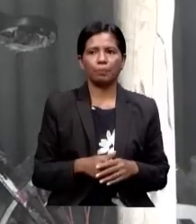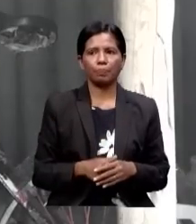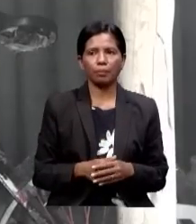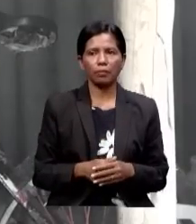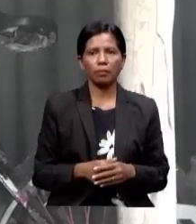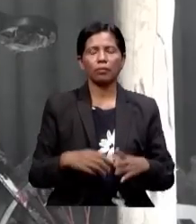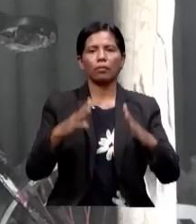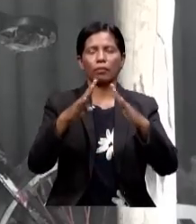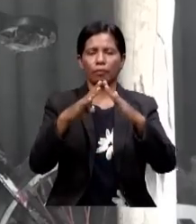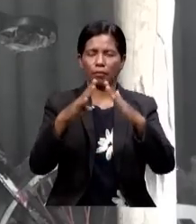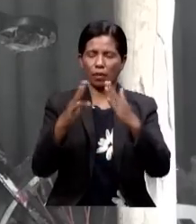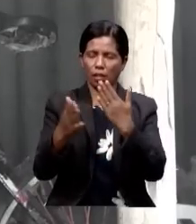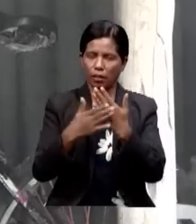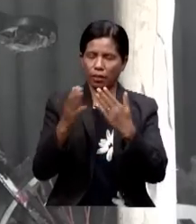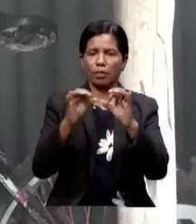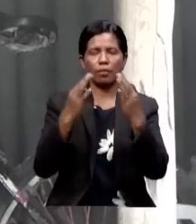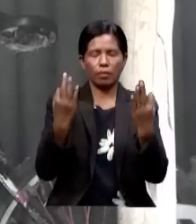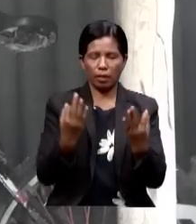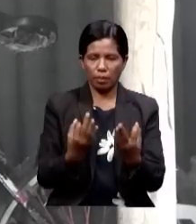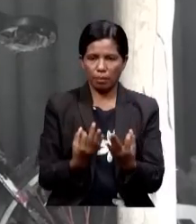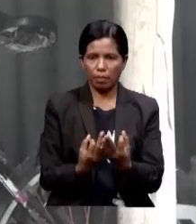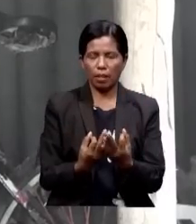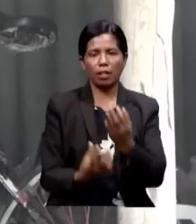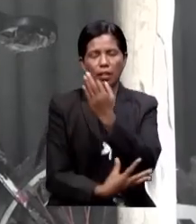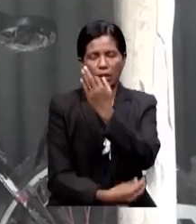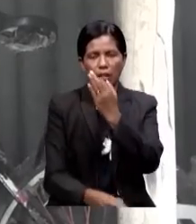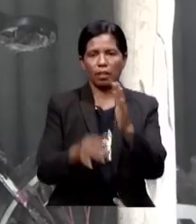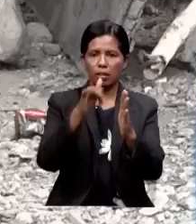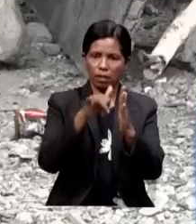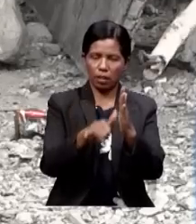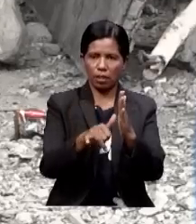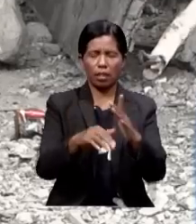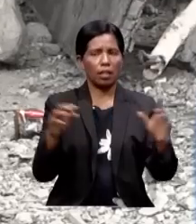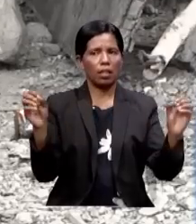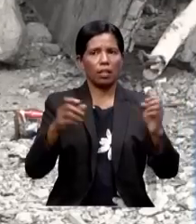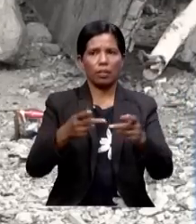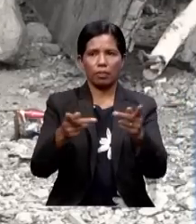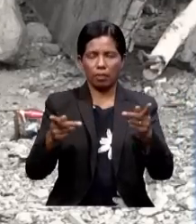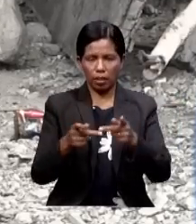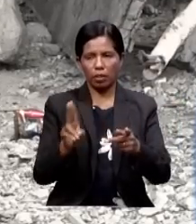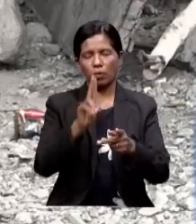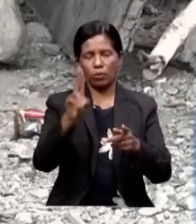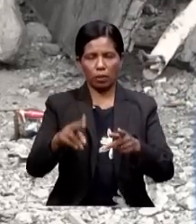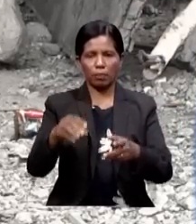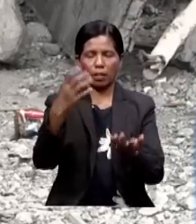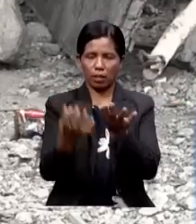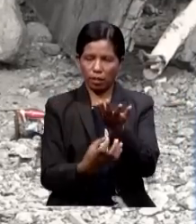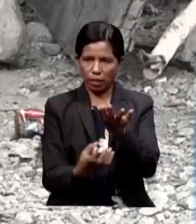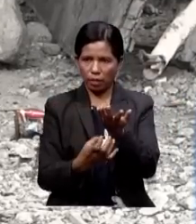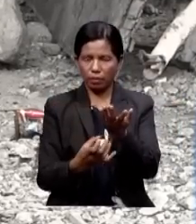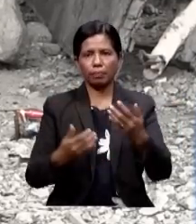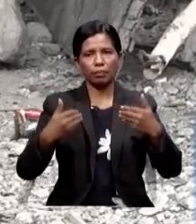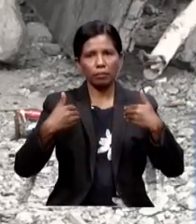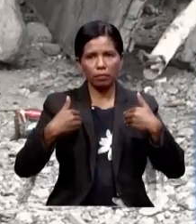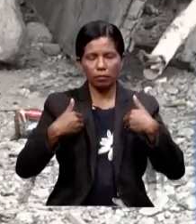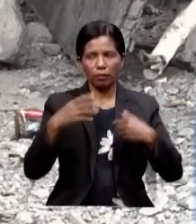Uma simples nebe familia faluk ne hamahan amba. La iya hona espasu di uza batein. Iha det,